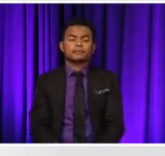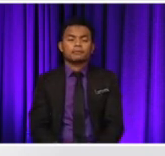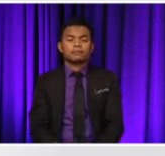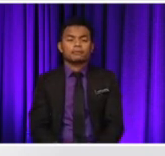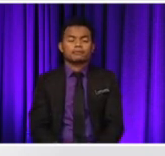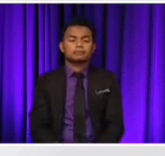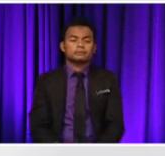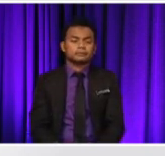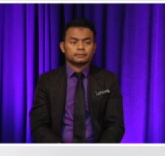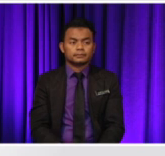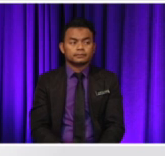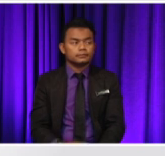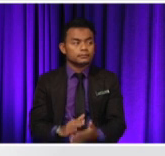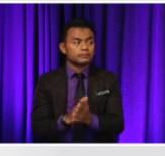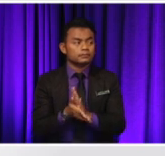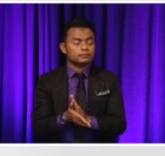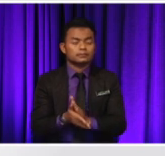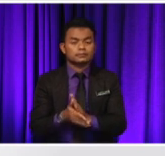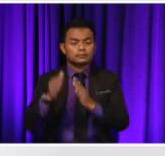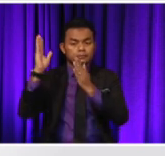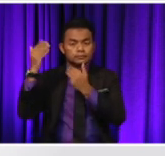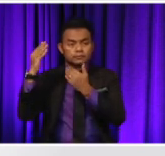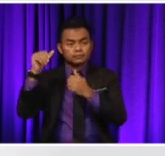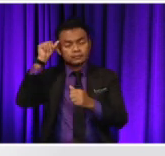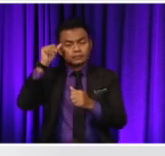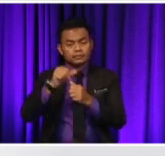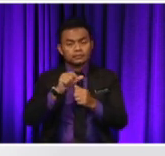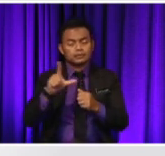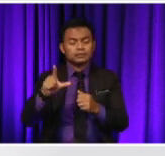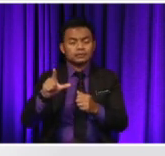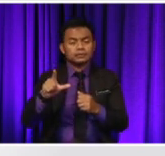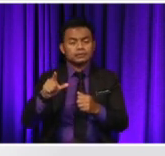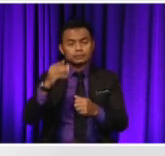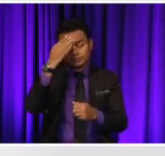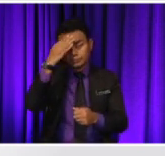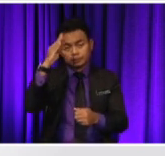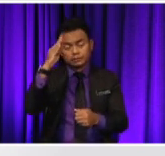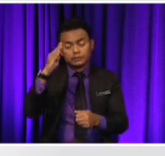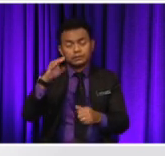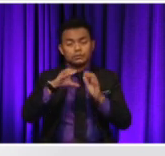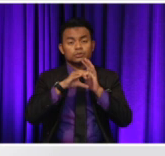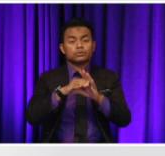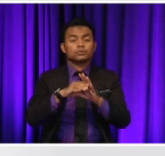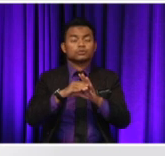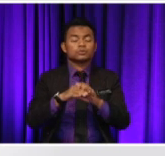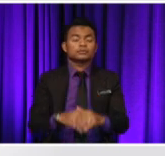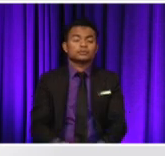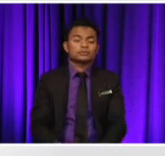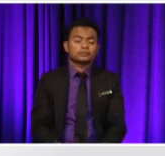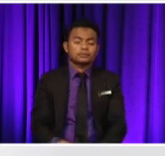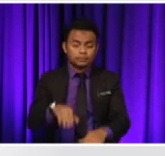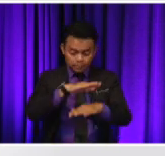Jadi harap Ingatlah yang kedua Berikan contoh jawaban peringkat bawahan Pulau siapa Boleh